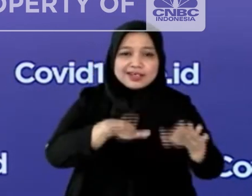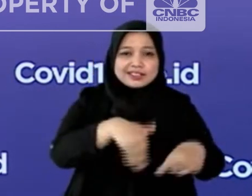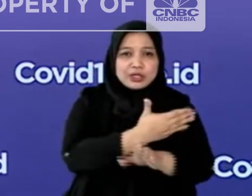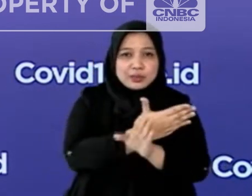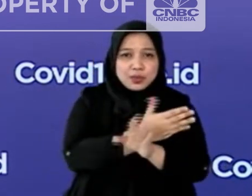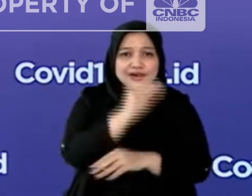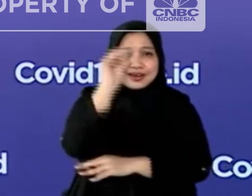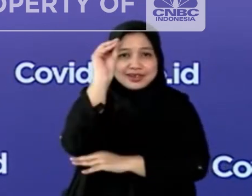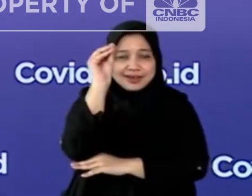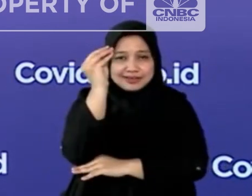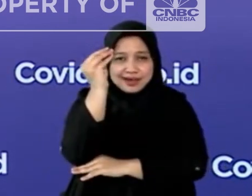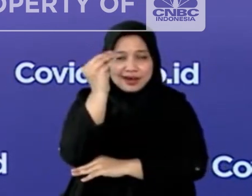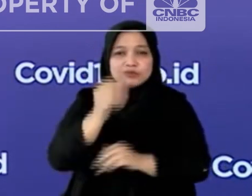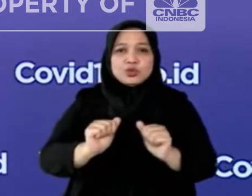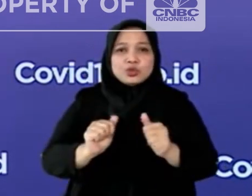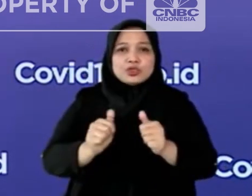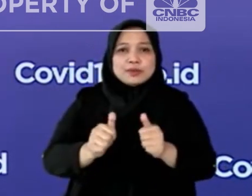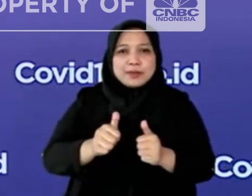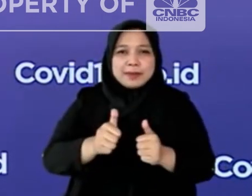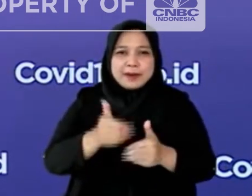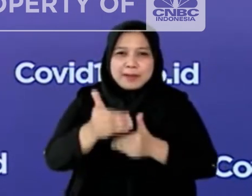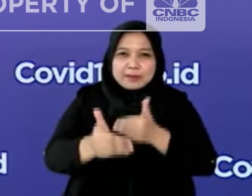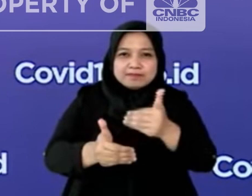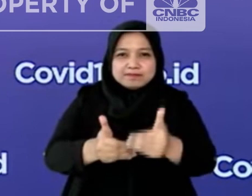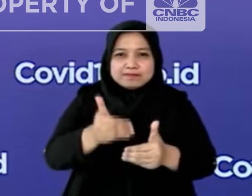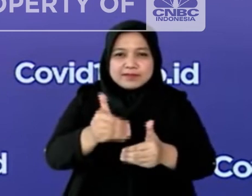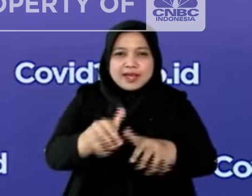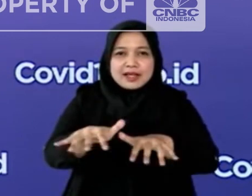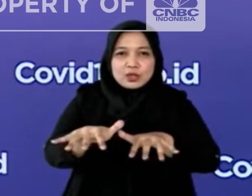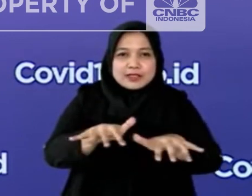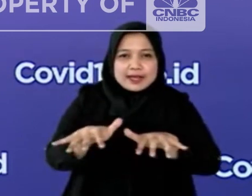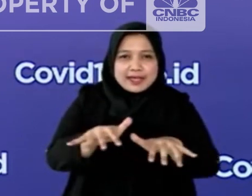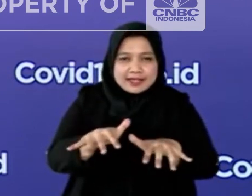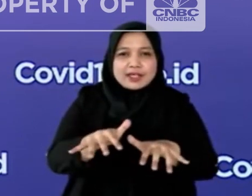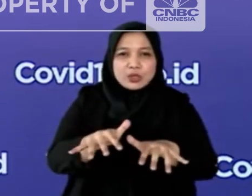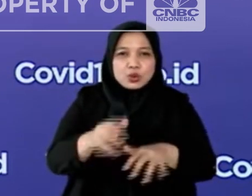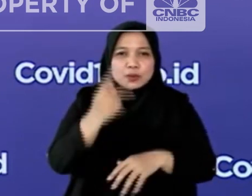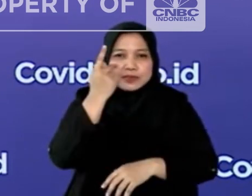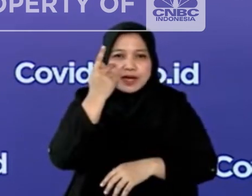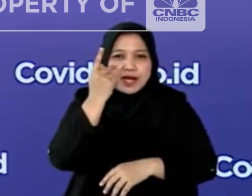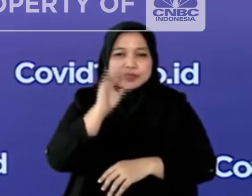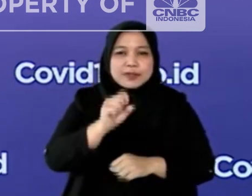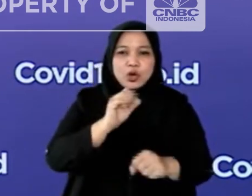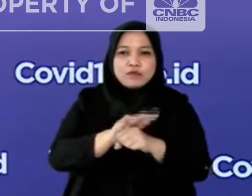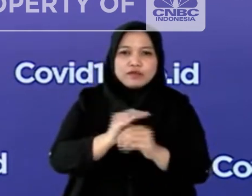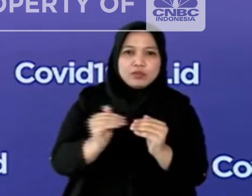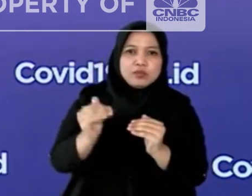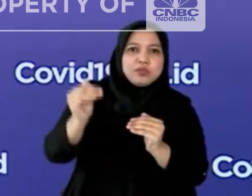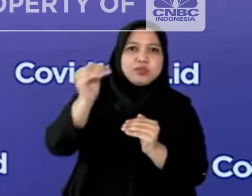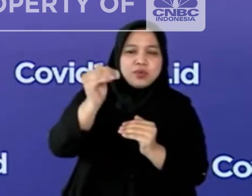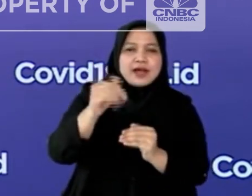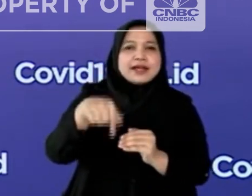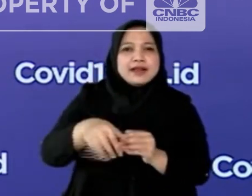dan DKI Jakarta telah mempersiapkan sejumlah langkah antisipasi lonjakan kasus dengan menambah Fasilitas